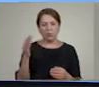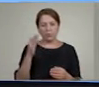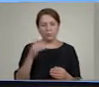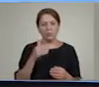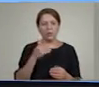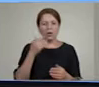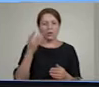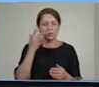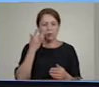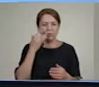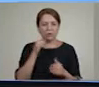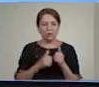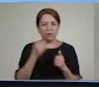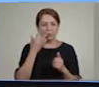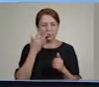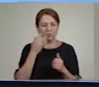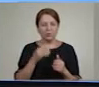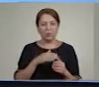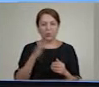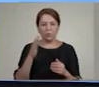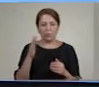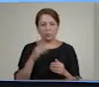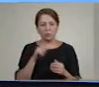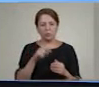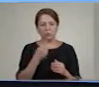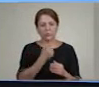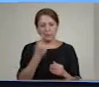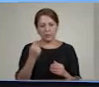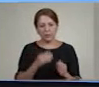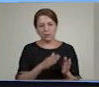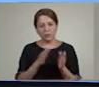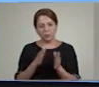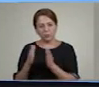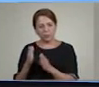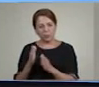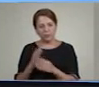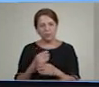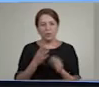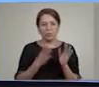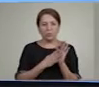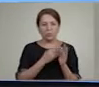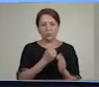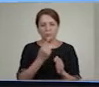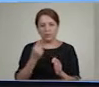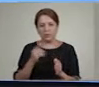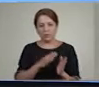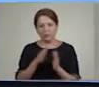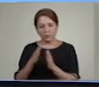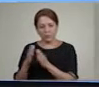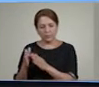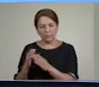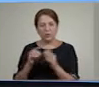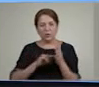doim qo'shganimizda 10 tomonga shuncha birlik suramiz. Demak, 9 birlik surishimiz natijasida